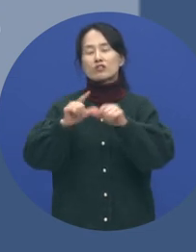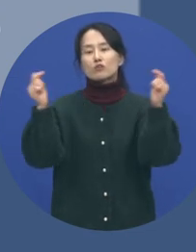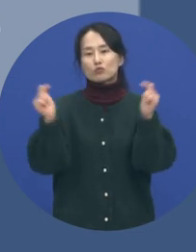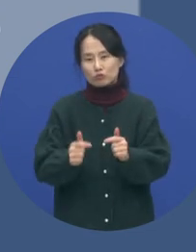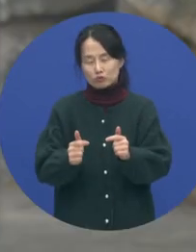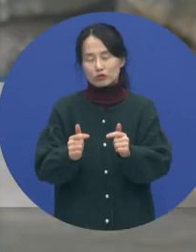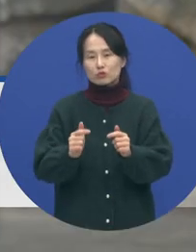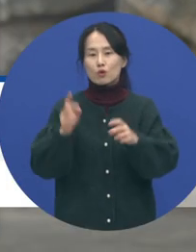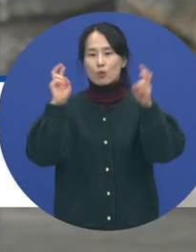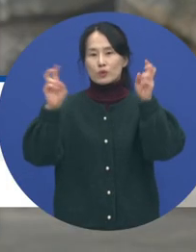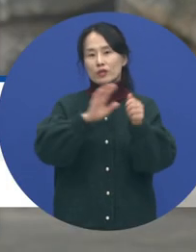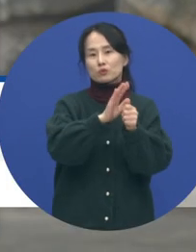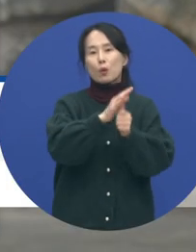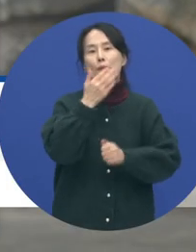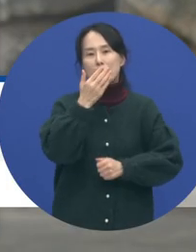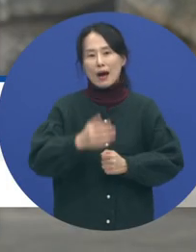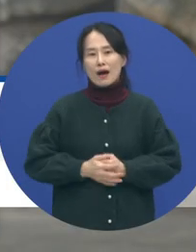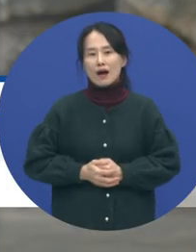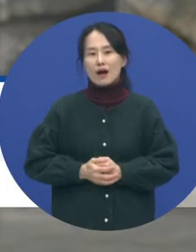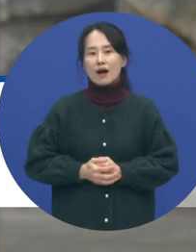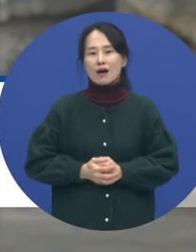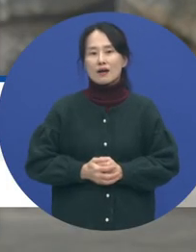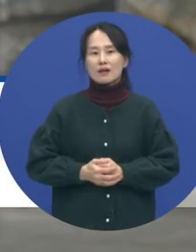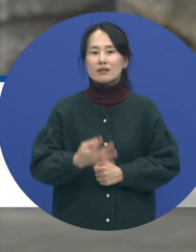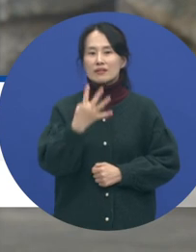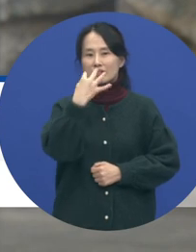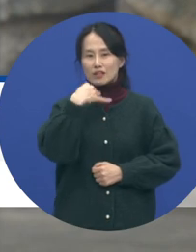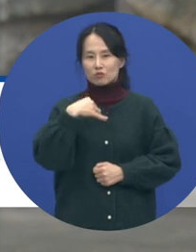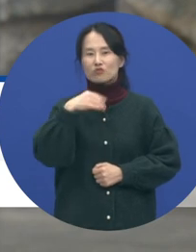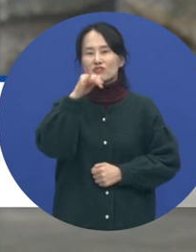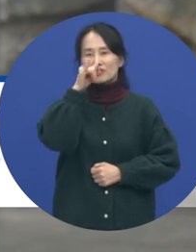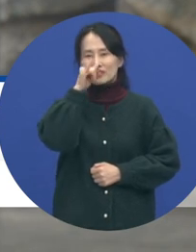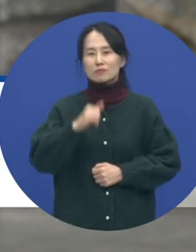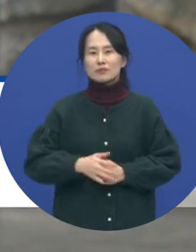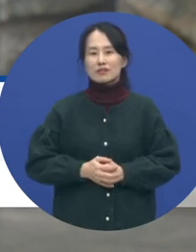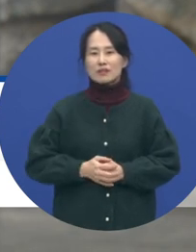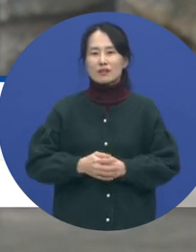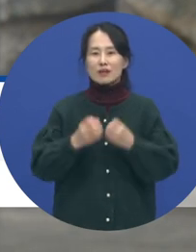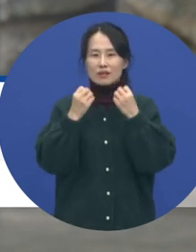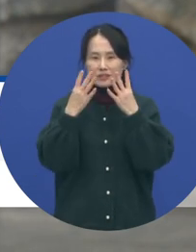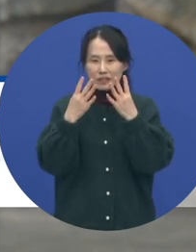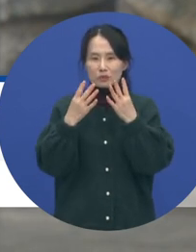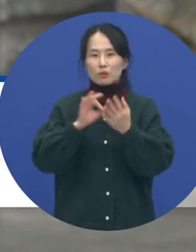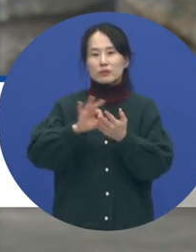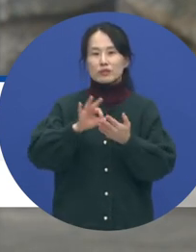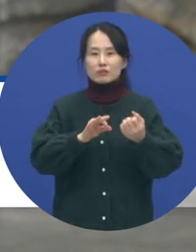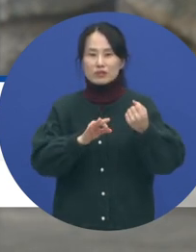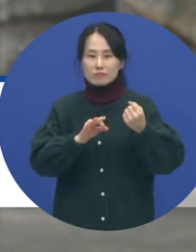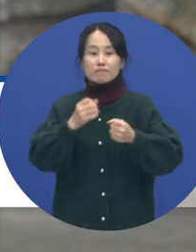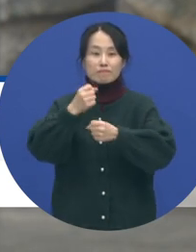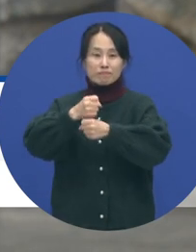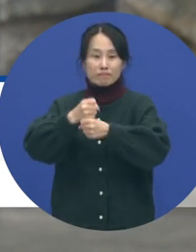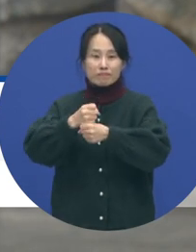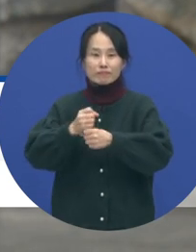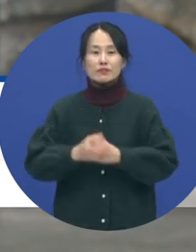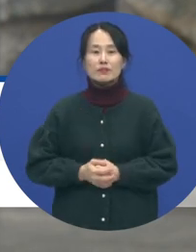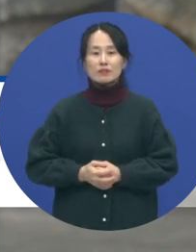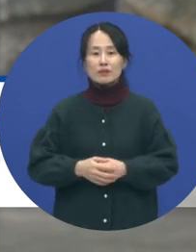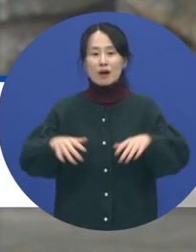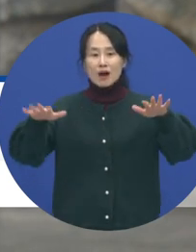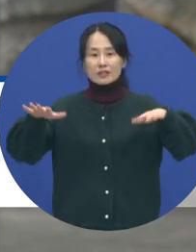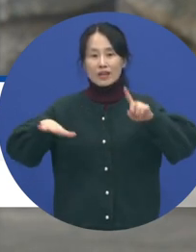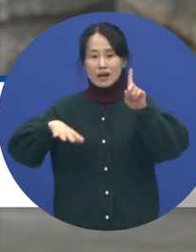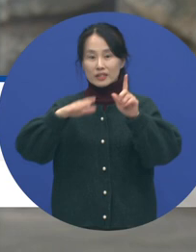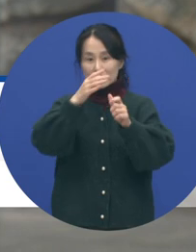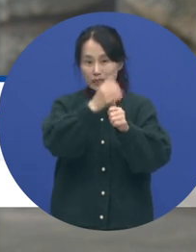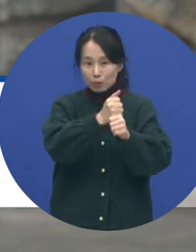있습니다. 일석사조가 아닌가 싶습니다. 신재생에너지가 생산돼서 새 한